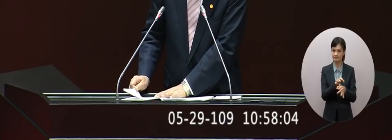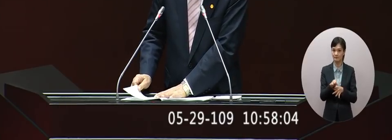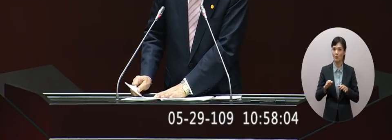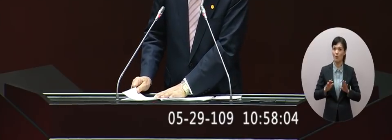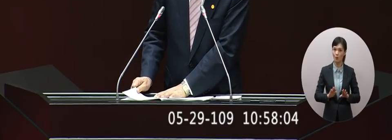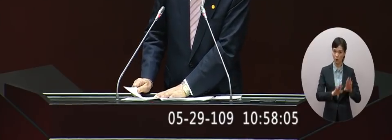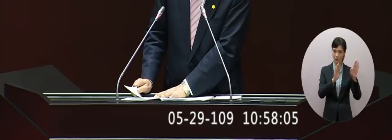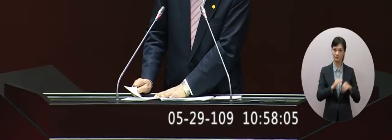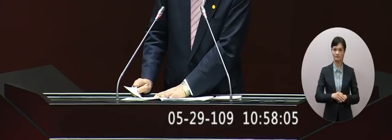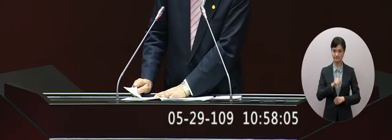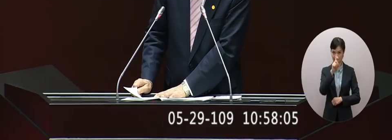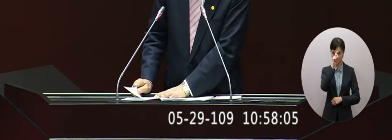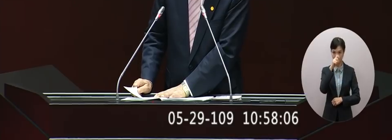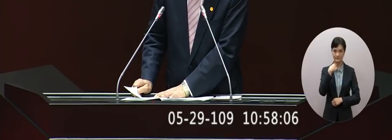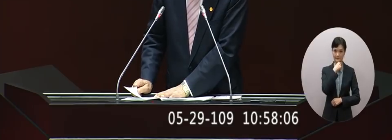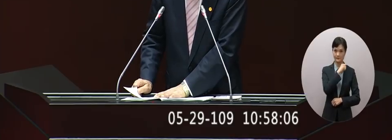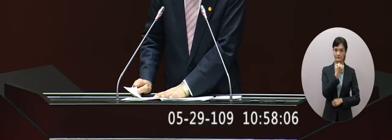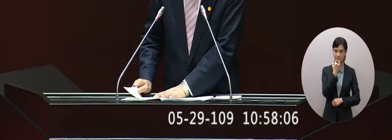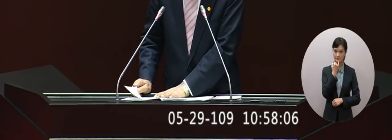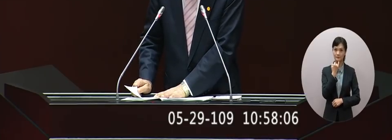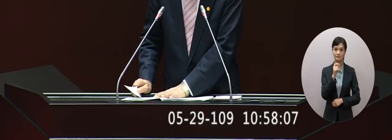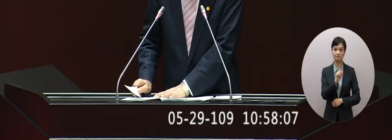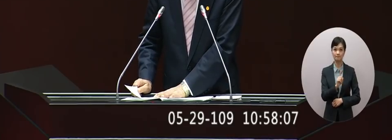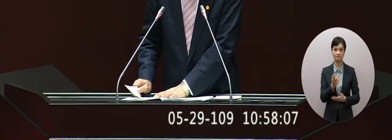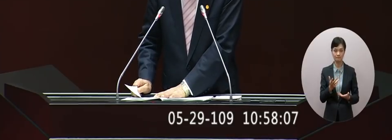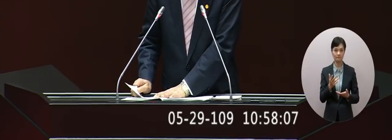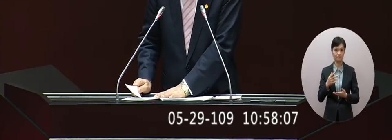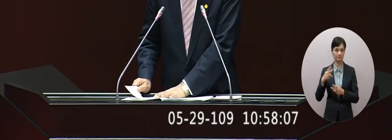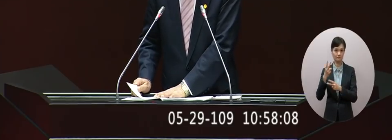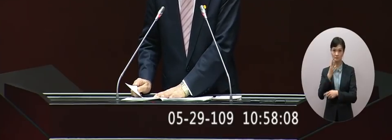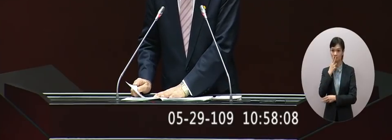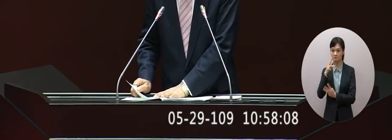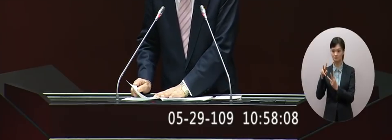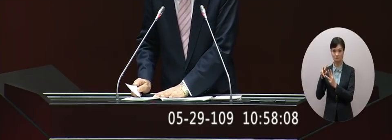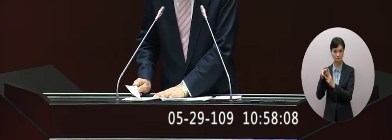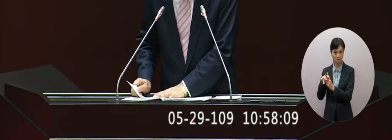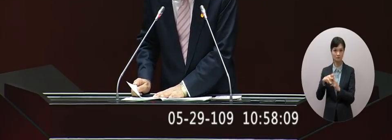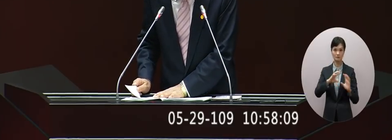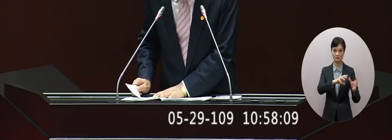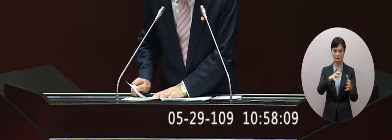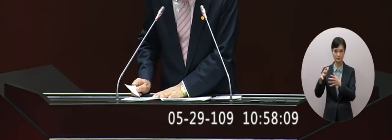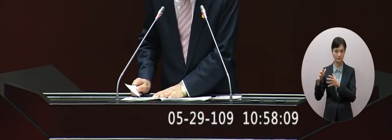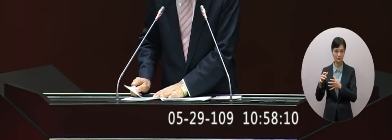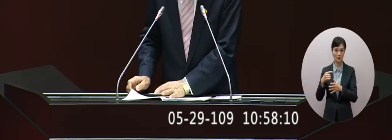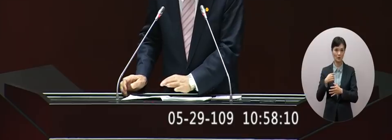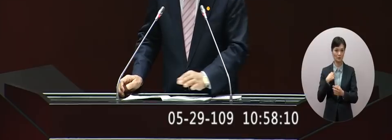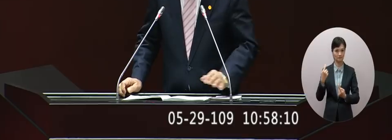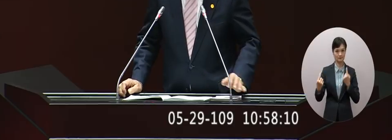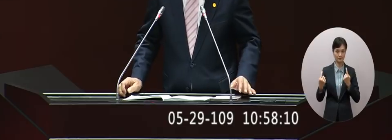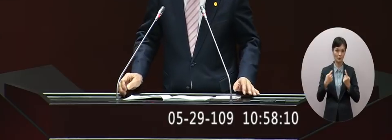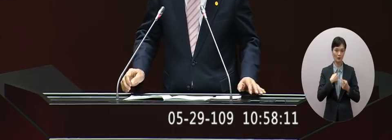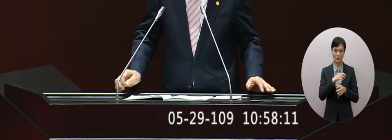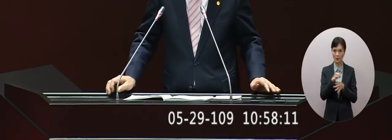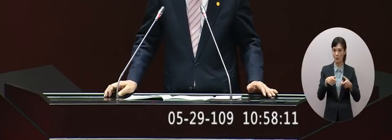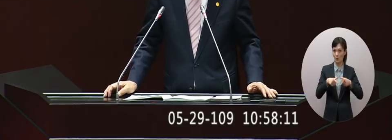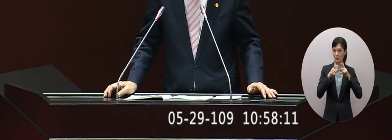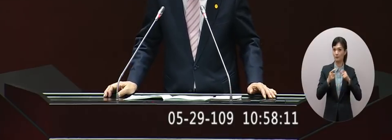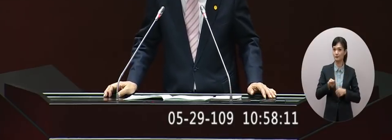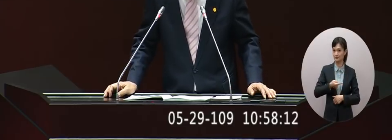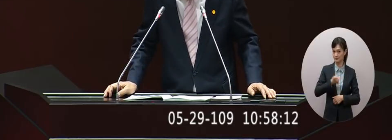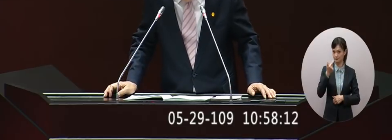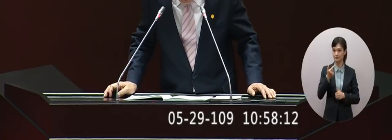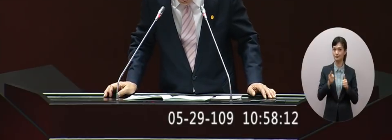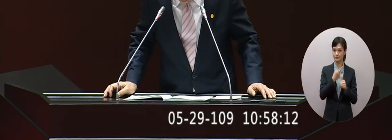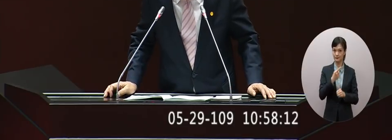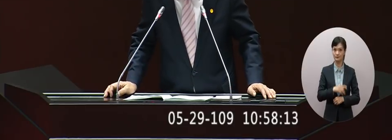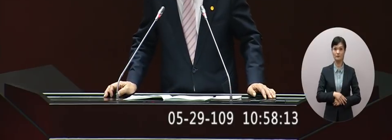湾成为亚洲甚至于全世界复苏最快的国家。台湾第一季经